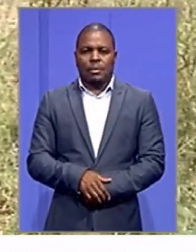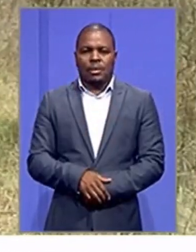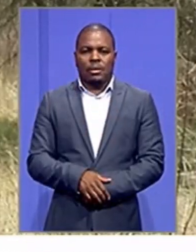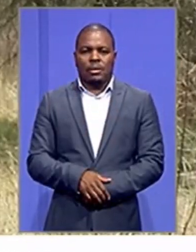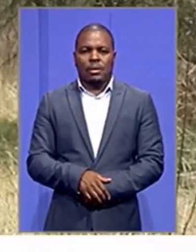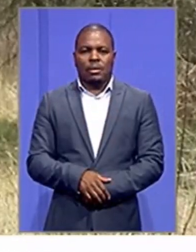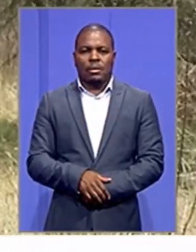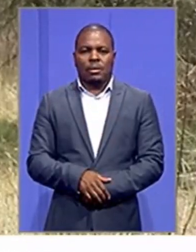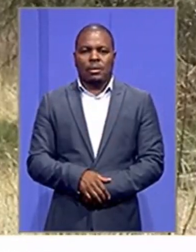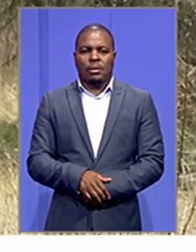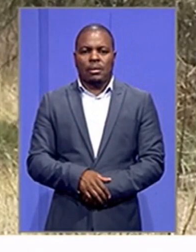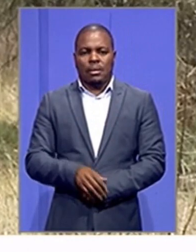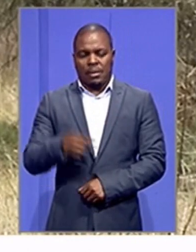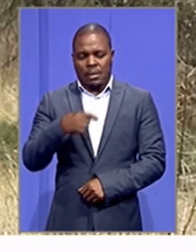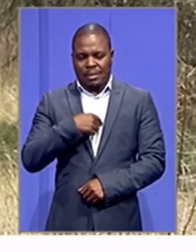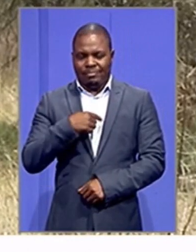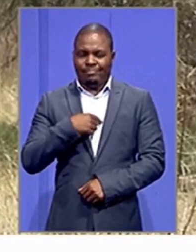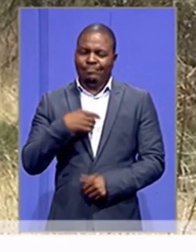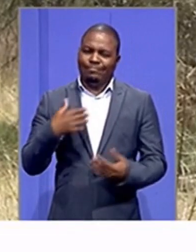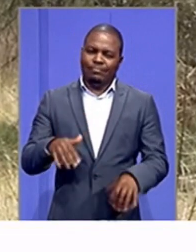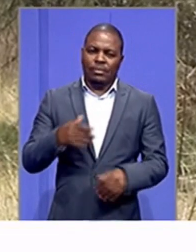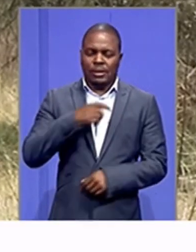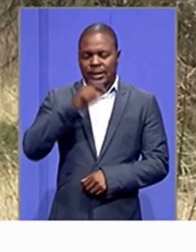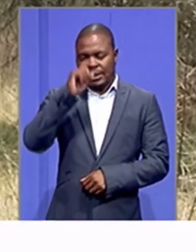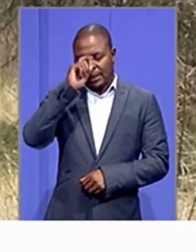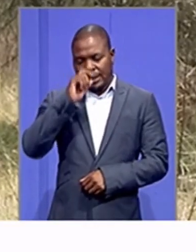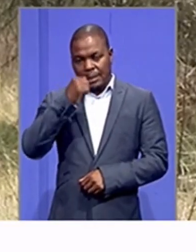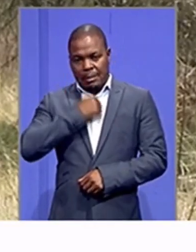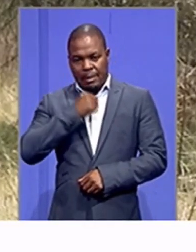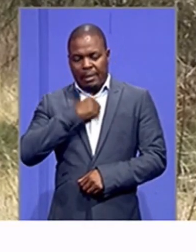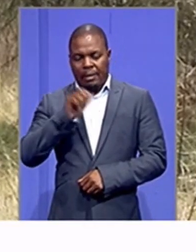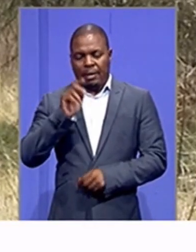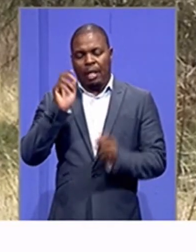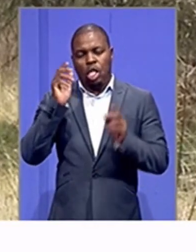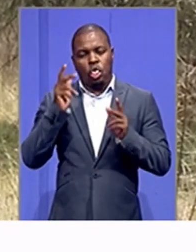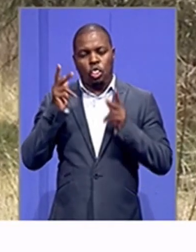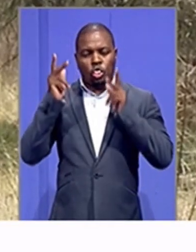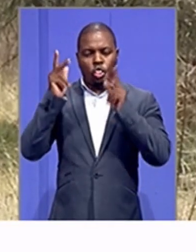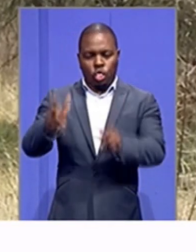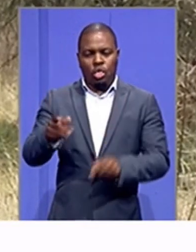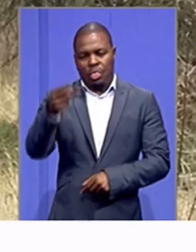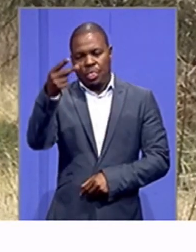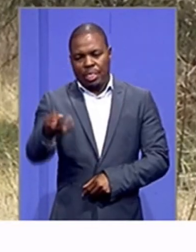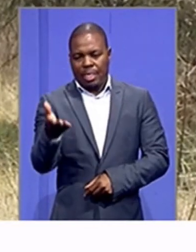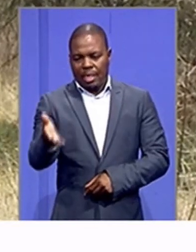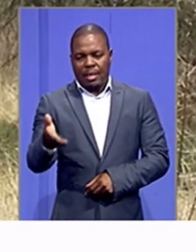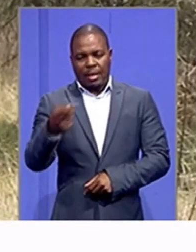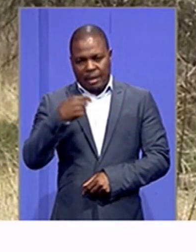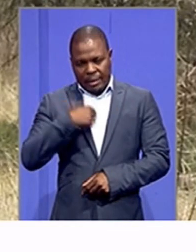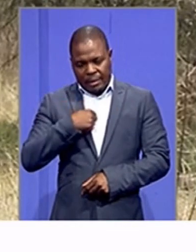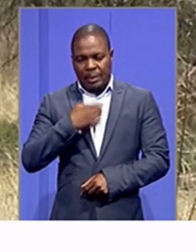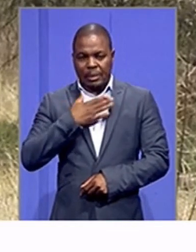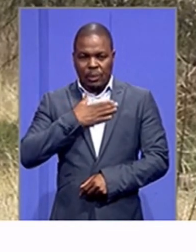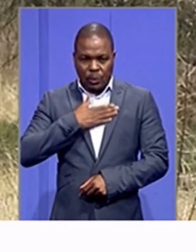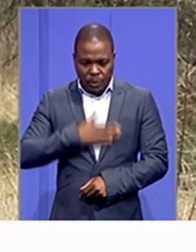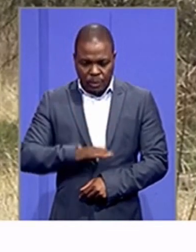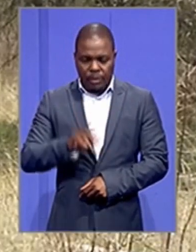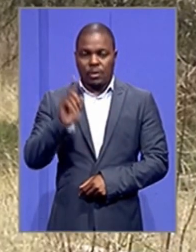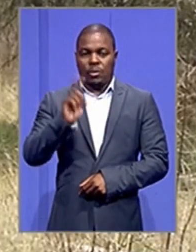Ke tile mo re ko bona gore sister ya ka ba mo latlileng ona, so ke nyaka gore ke